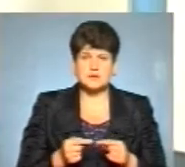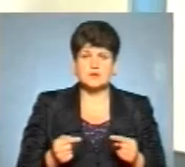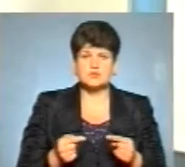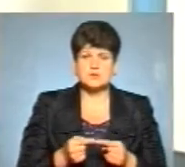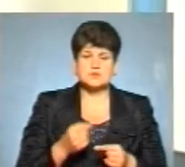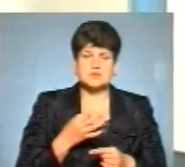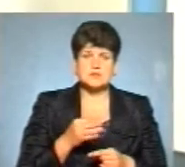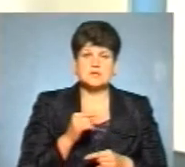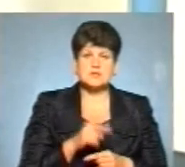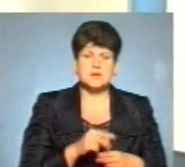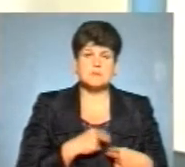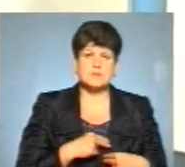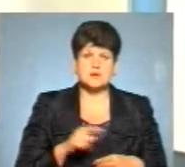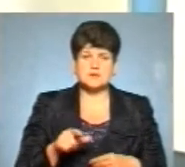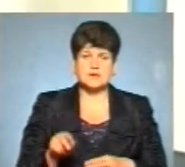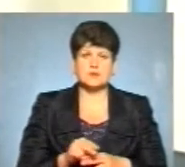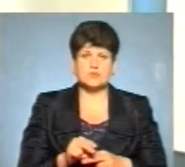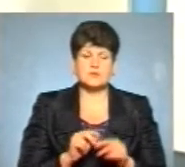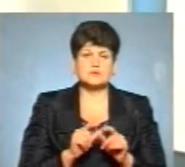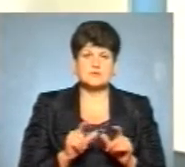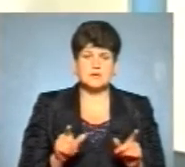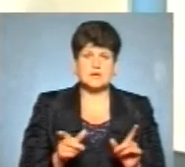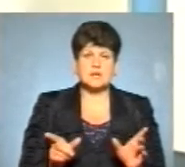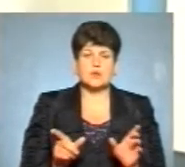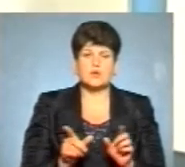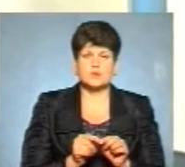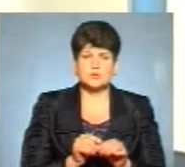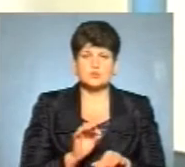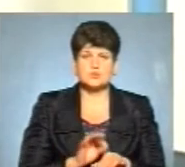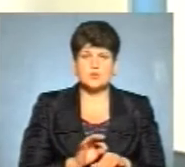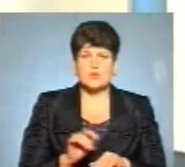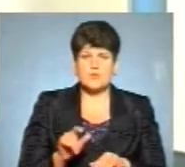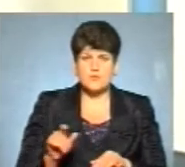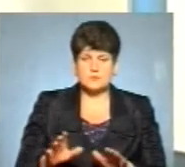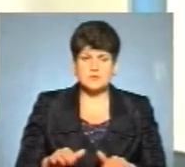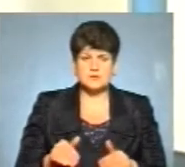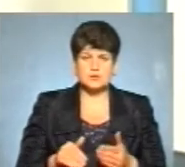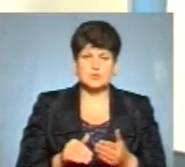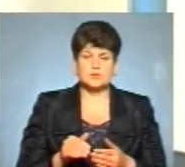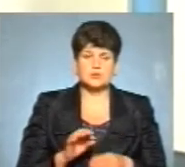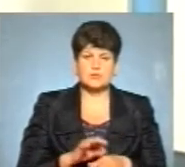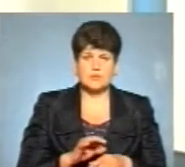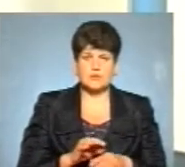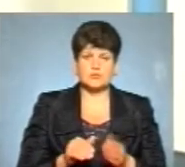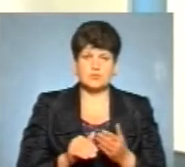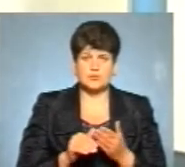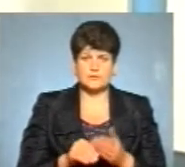ті працівники лікувального закладу, які контактують із хворими і надають допомогу хворим на COVID-19,